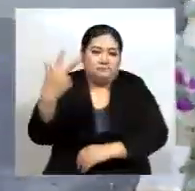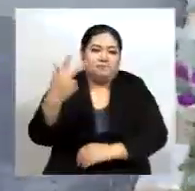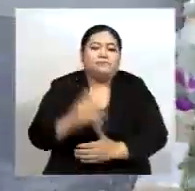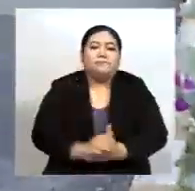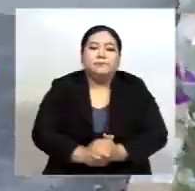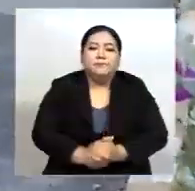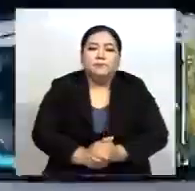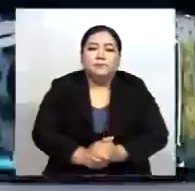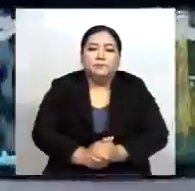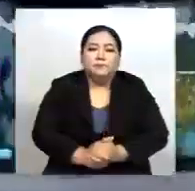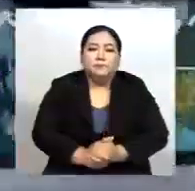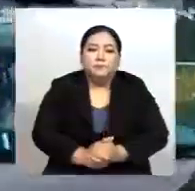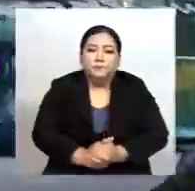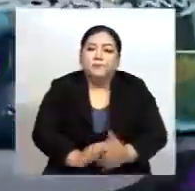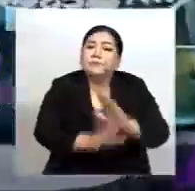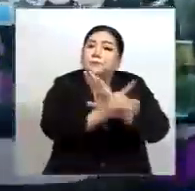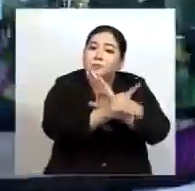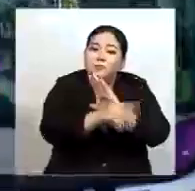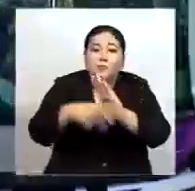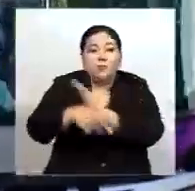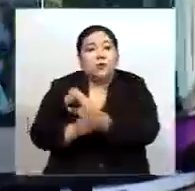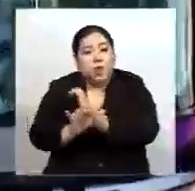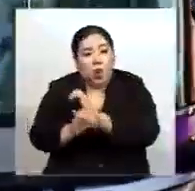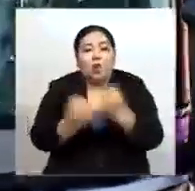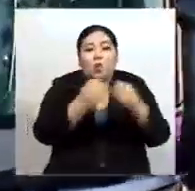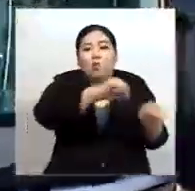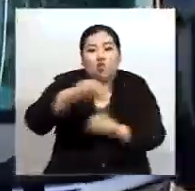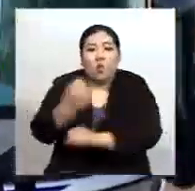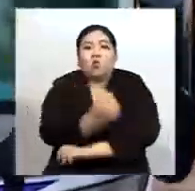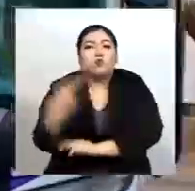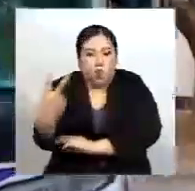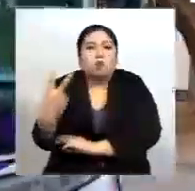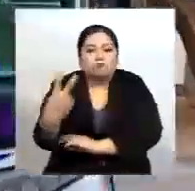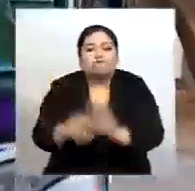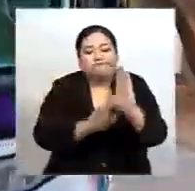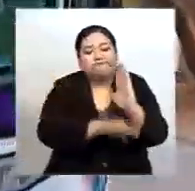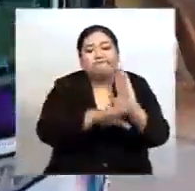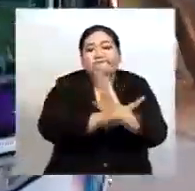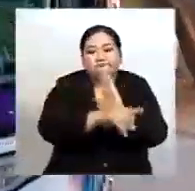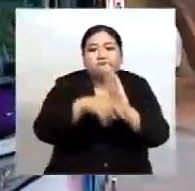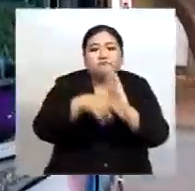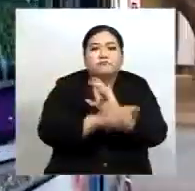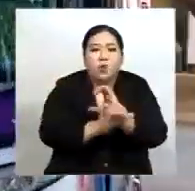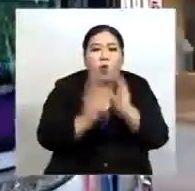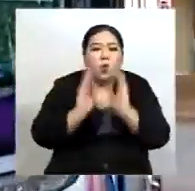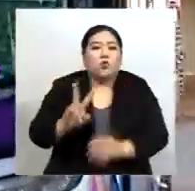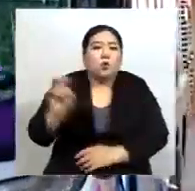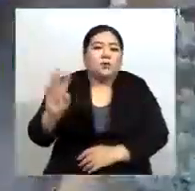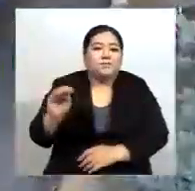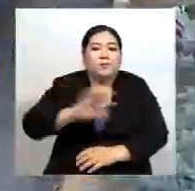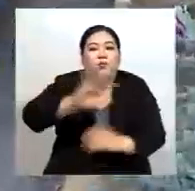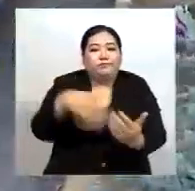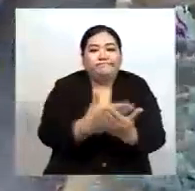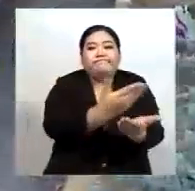ค่ะส่วนในพื้นที่จังหวัดชลบุรีแล้วก็ระยองจะเป็นรถตู้2คันในการนำส่งแรงงานทั้ง240คน